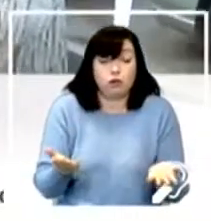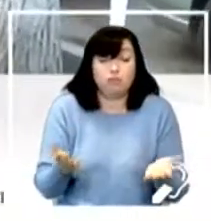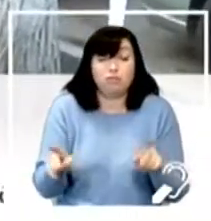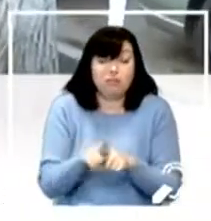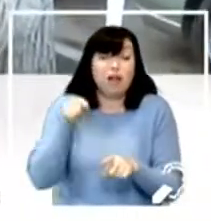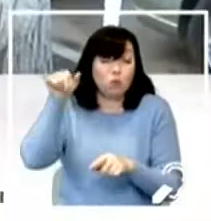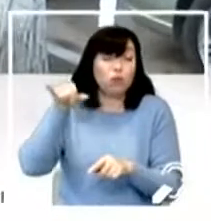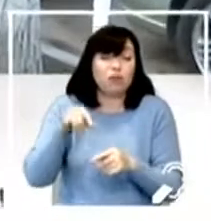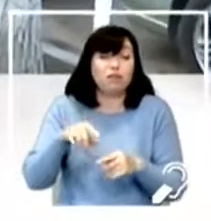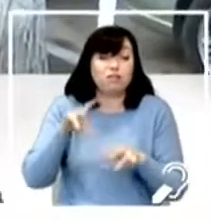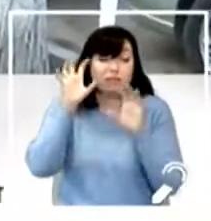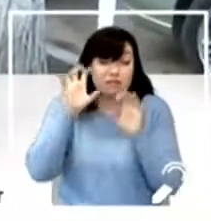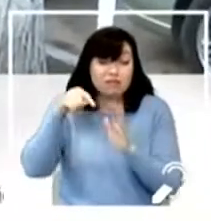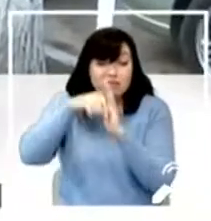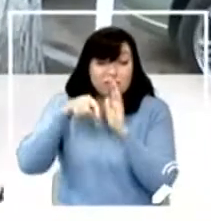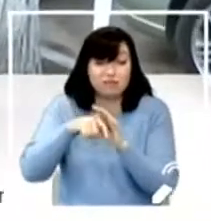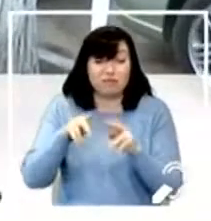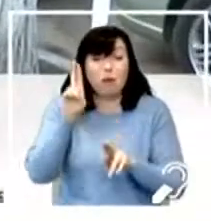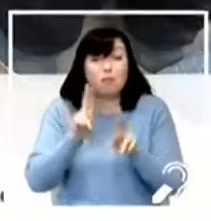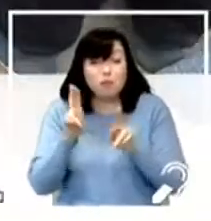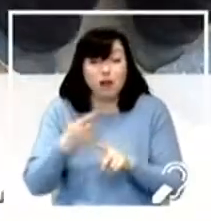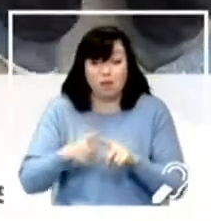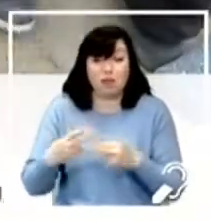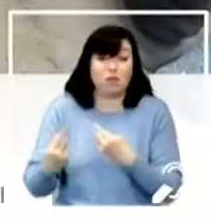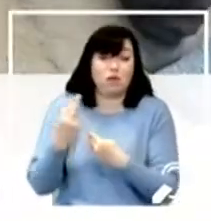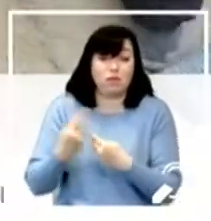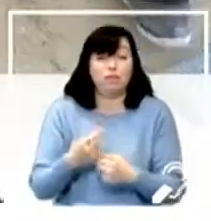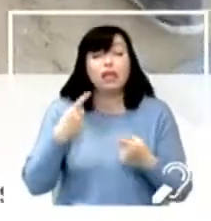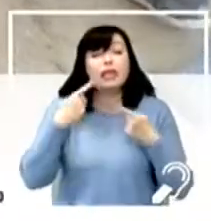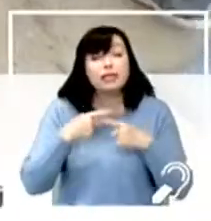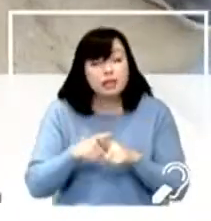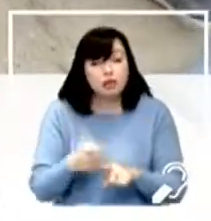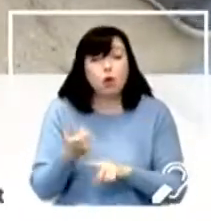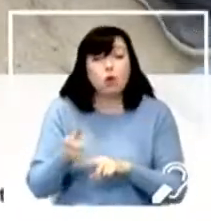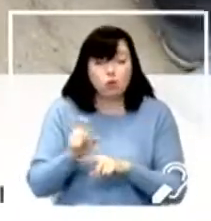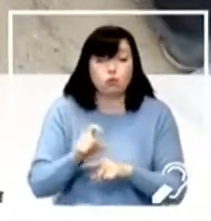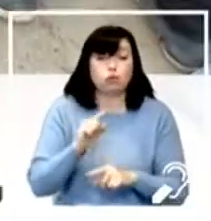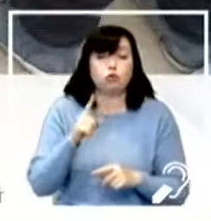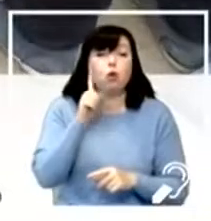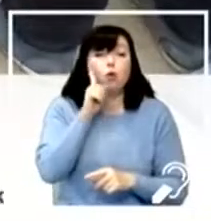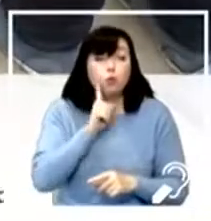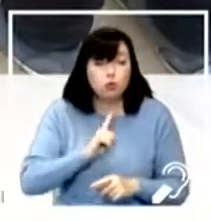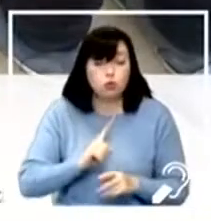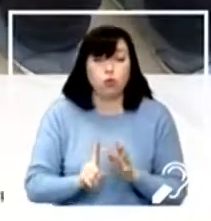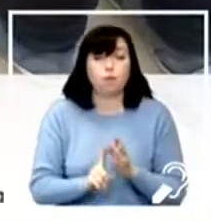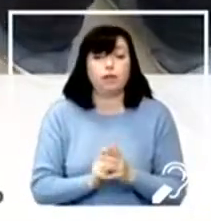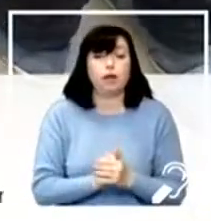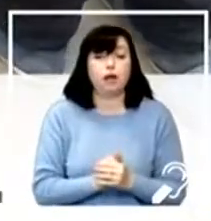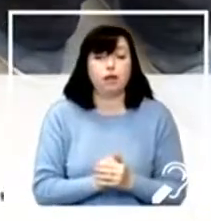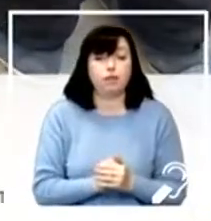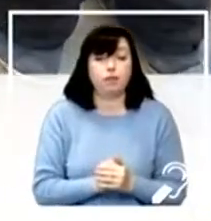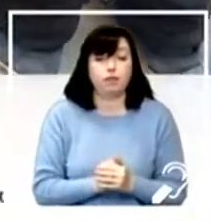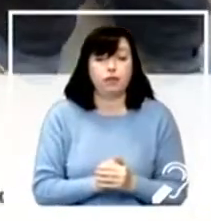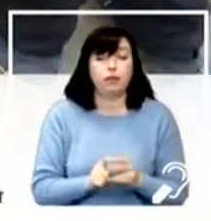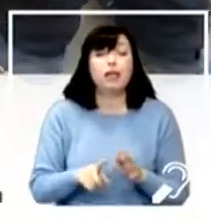proceduri interne care îi împiedică să facă lucrul ăsta. Tehnologic este mult mai comod de a instala